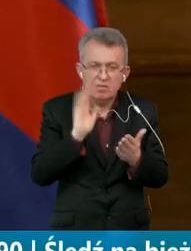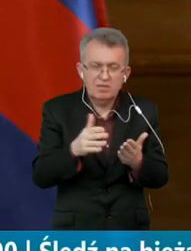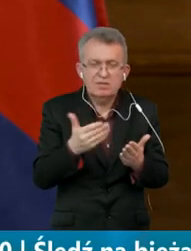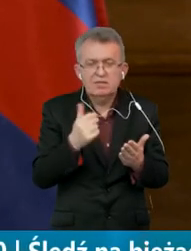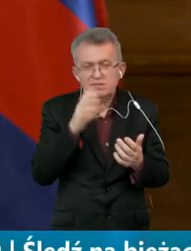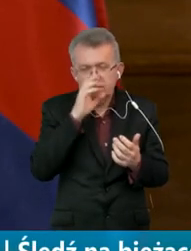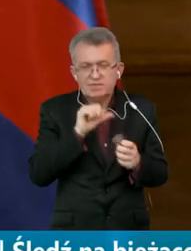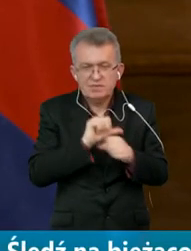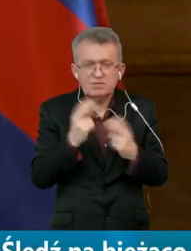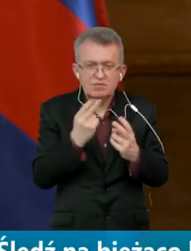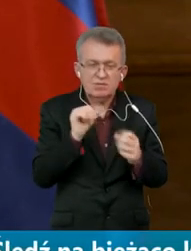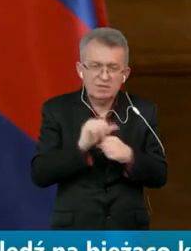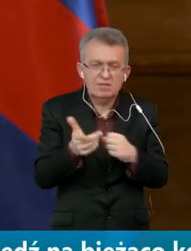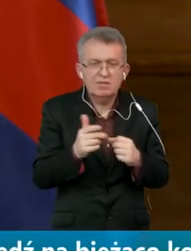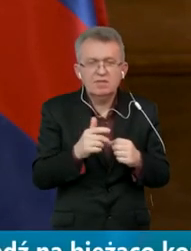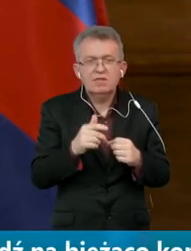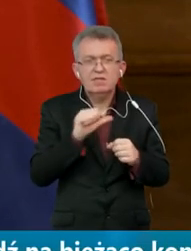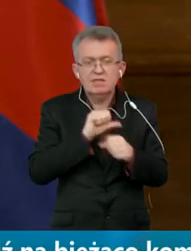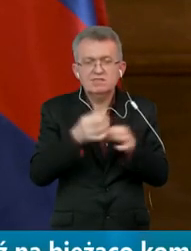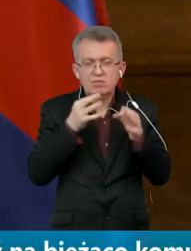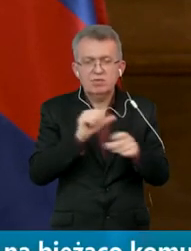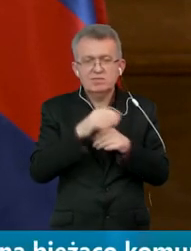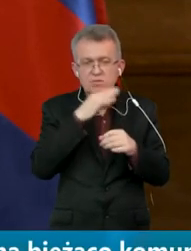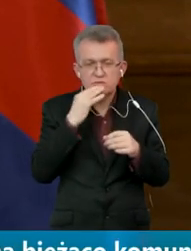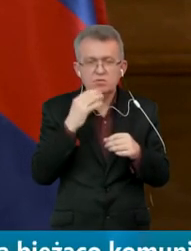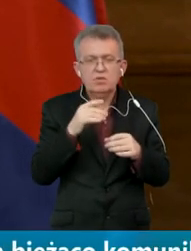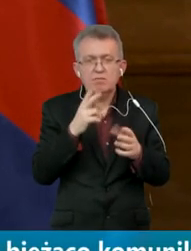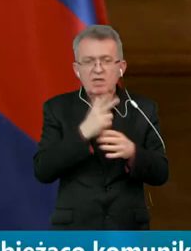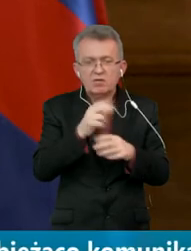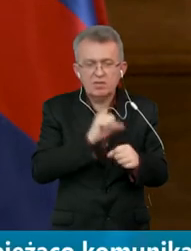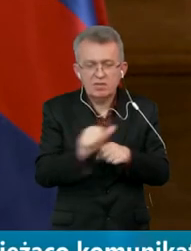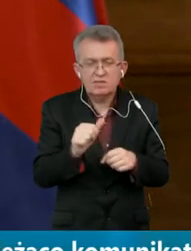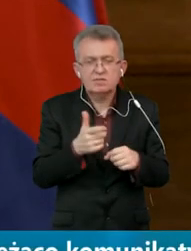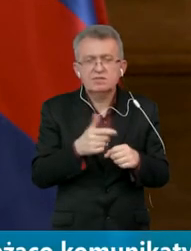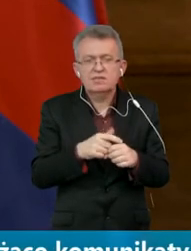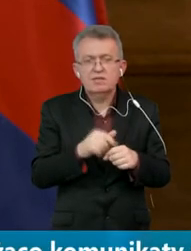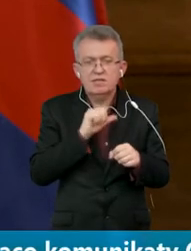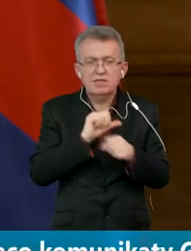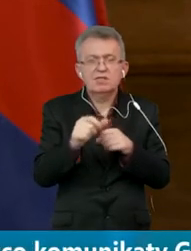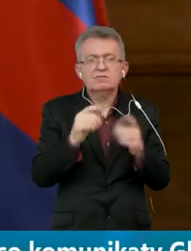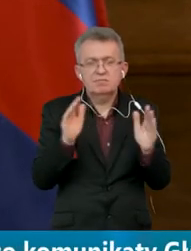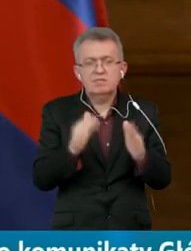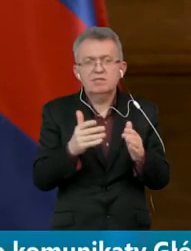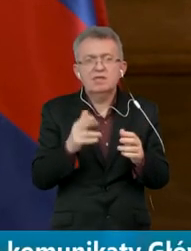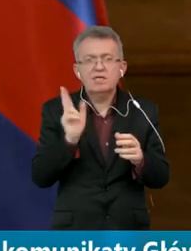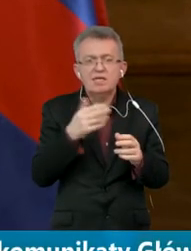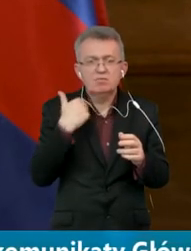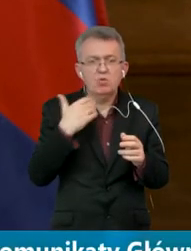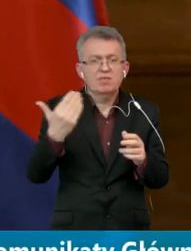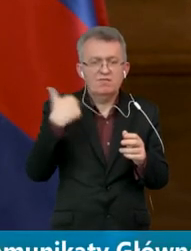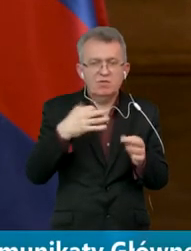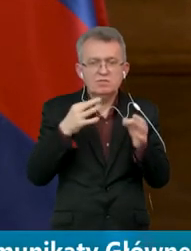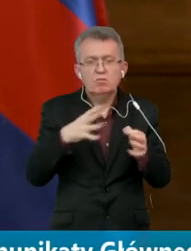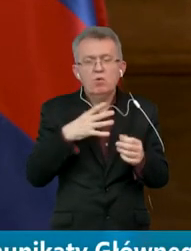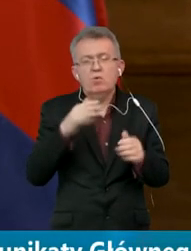swoje wady, a ilość samochodów, ilość dostępnych miejsc parkingowych jest tutaj ograniczona. Kiedyś było inaczej, samochodów